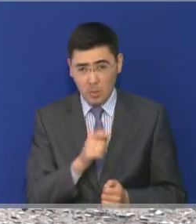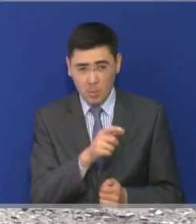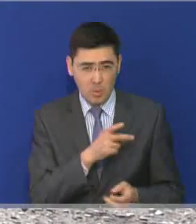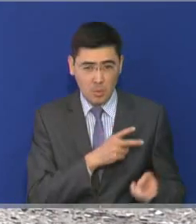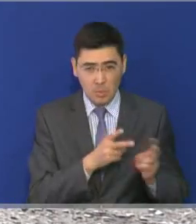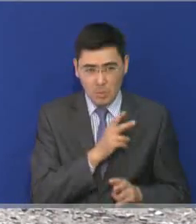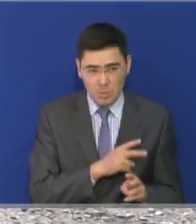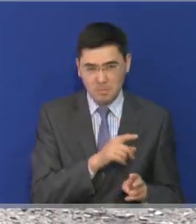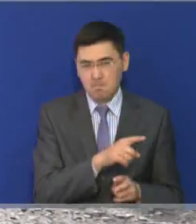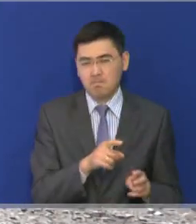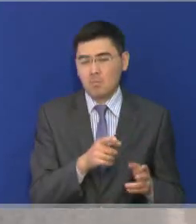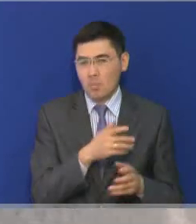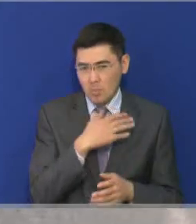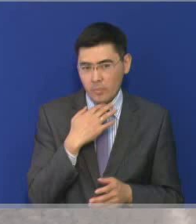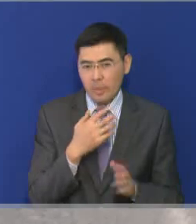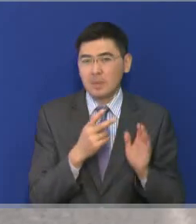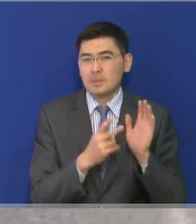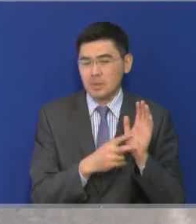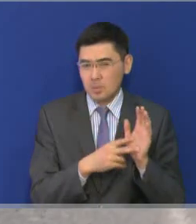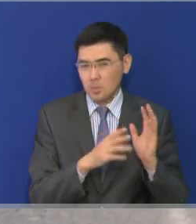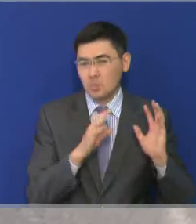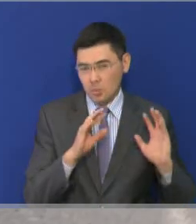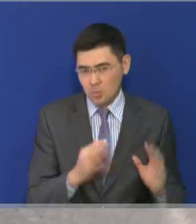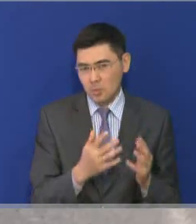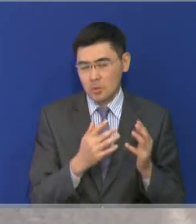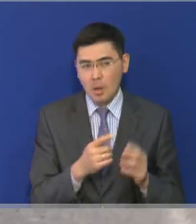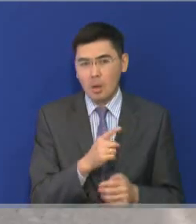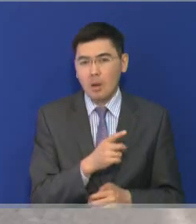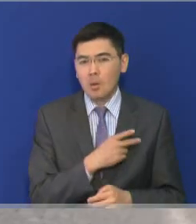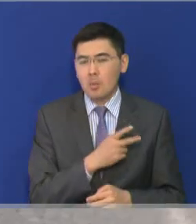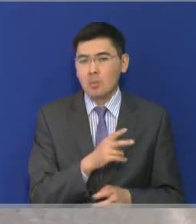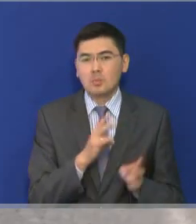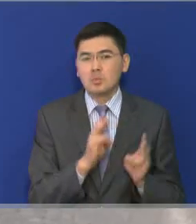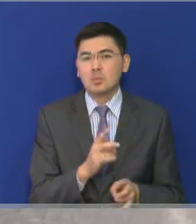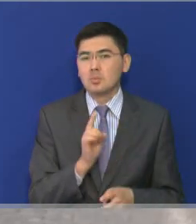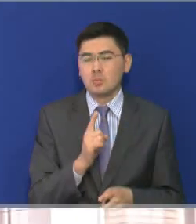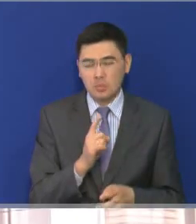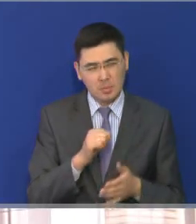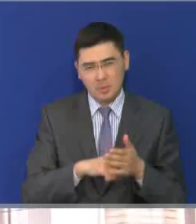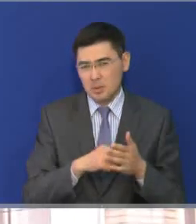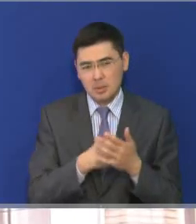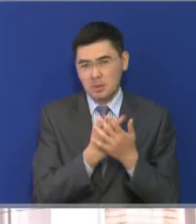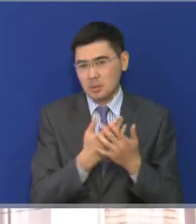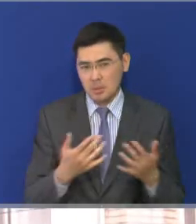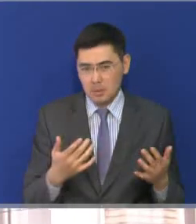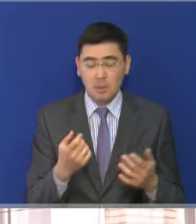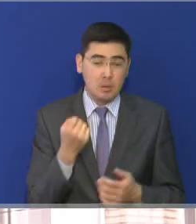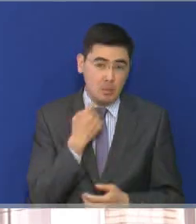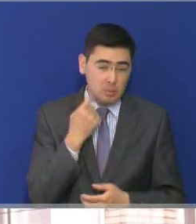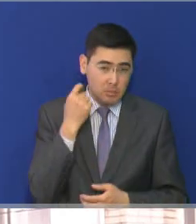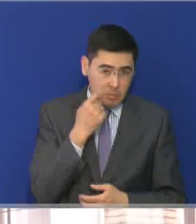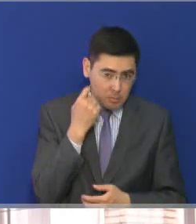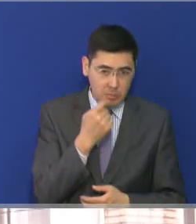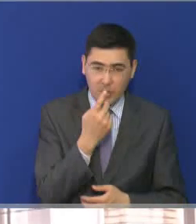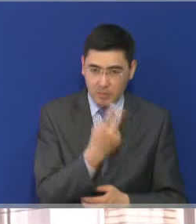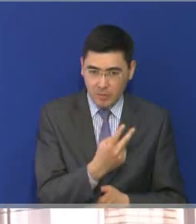адамдардың саны артқан. Осыған қатысты 7 факты тіркелген. Адамдардың мерт болуына түрлі жағдайлар себеп болған. Атап айтқанда, ішімдік ішу салдарынан